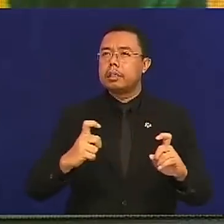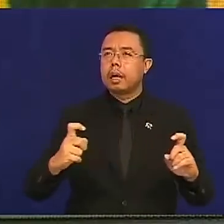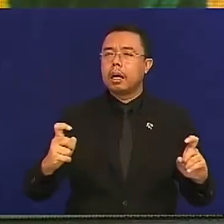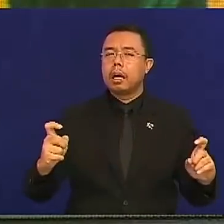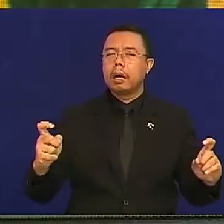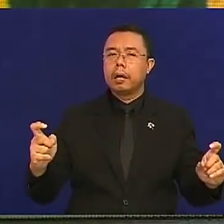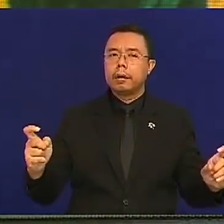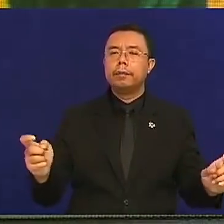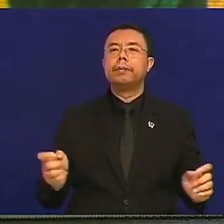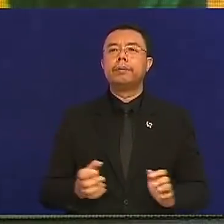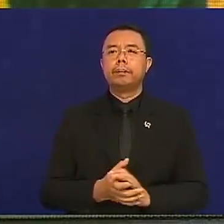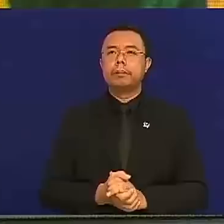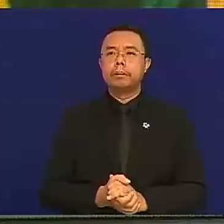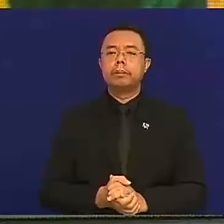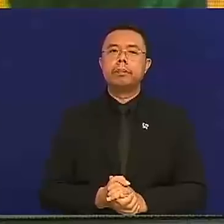binasa.